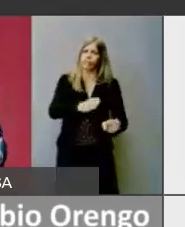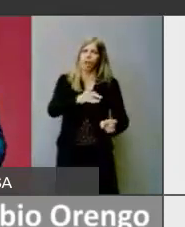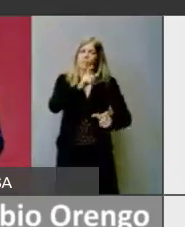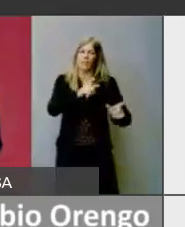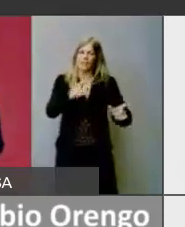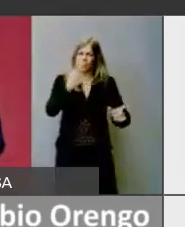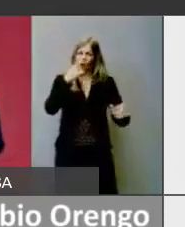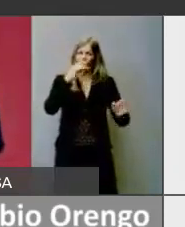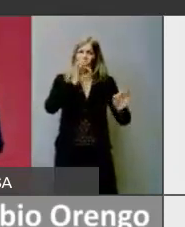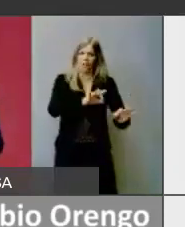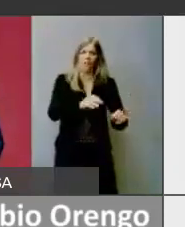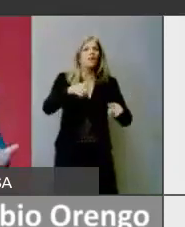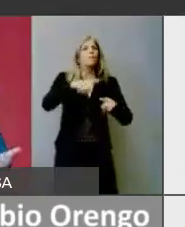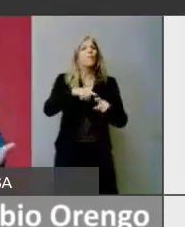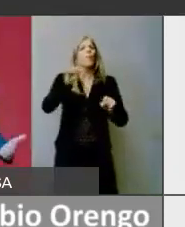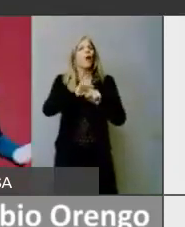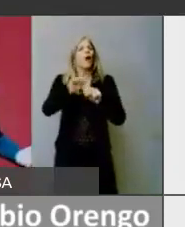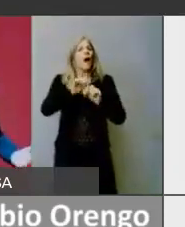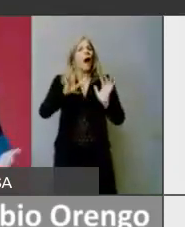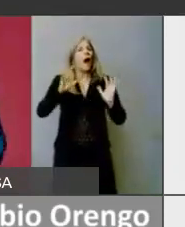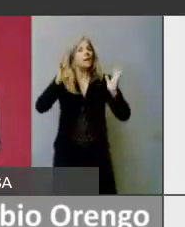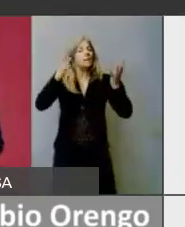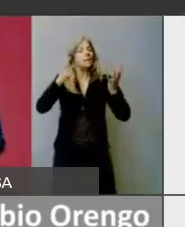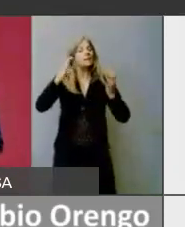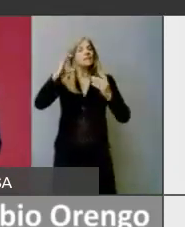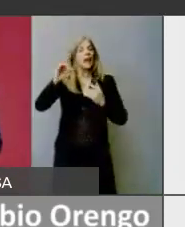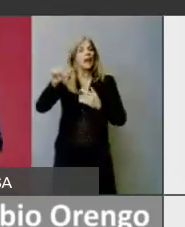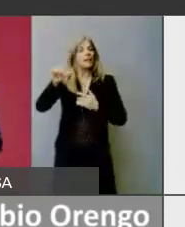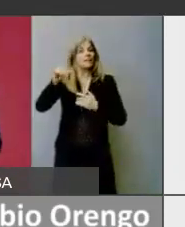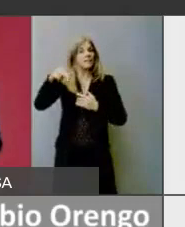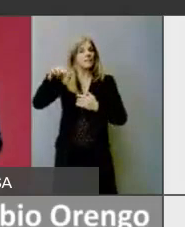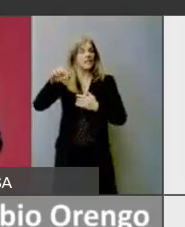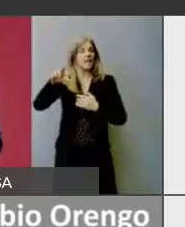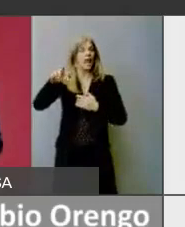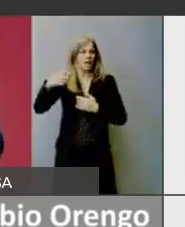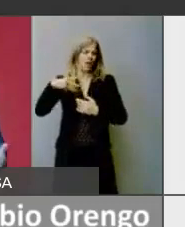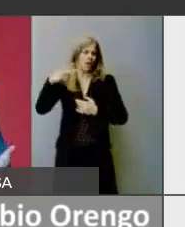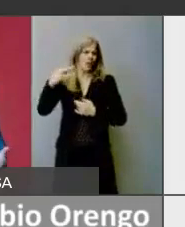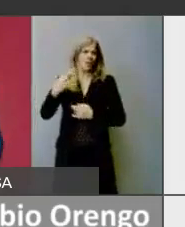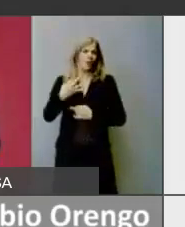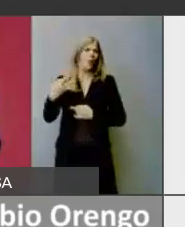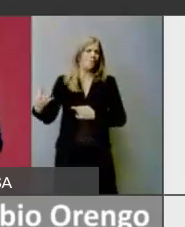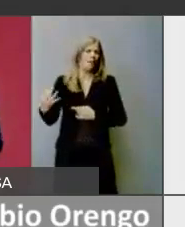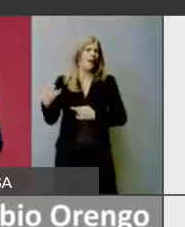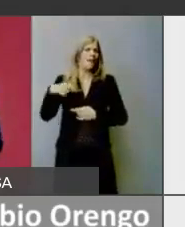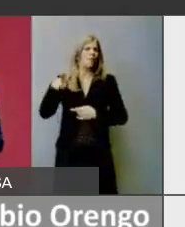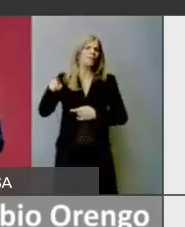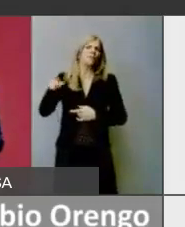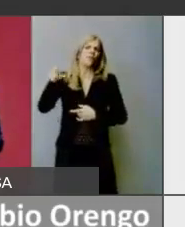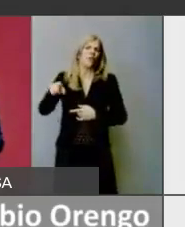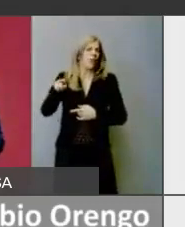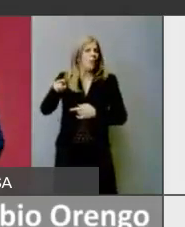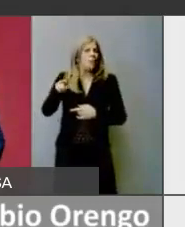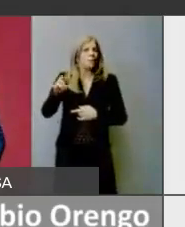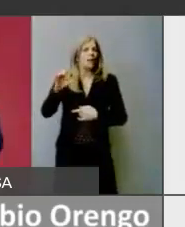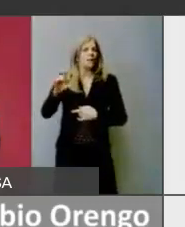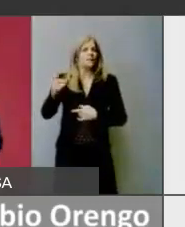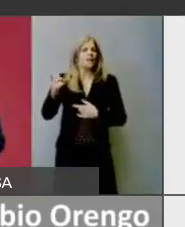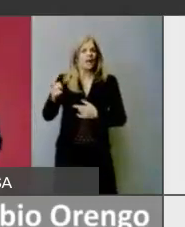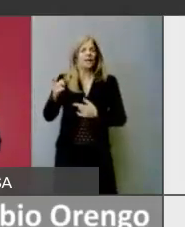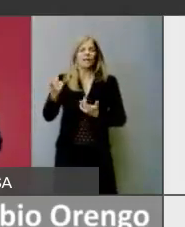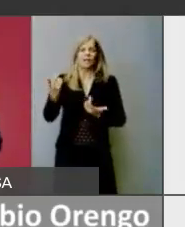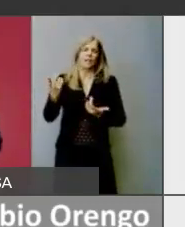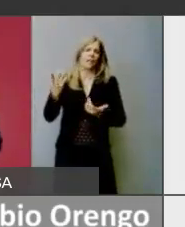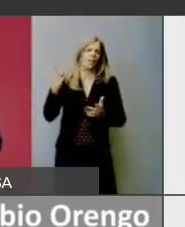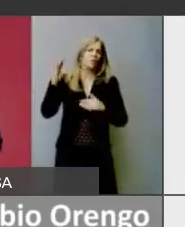dell'artista Claudio Cassinelli, che io conosco molto bene proprio per il fatto che lui poi nella vita di tutti i giorni si occupa del presidente